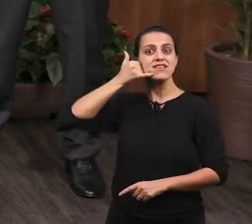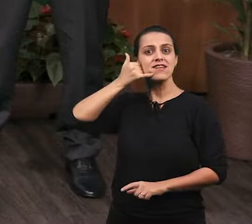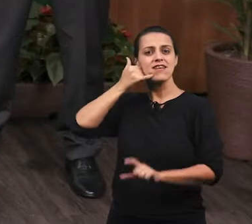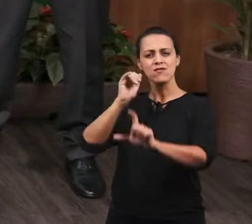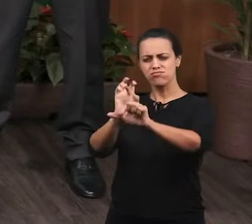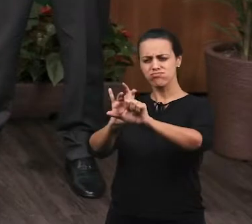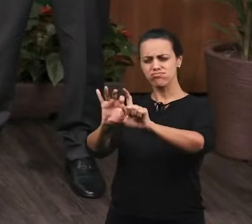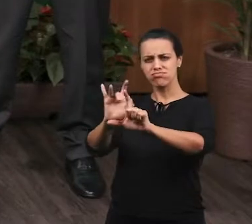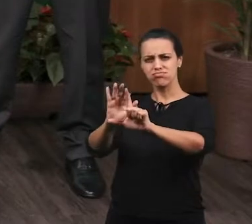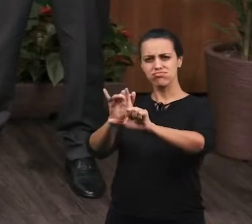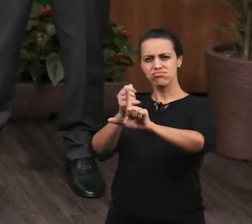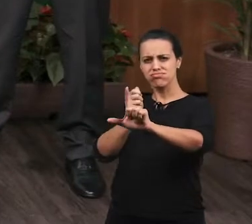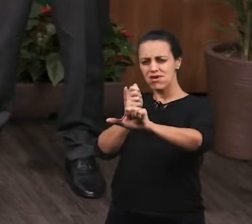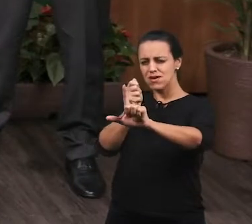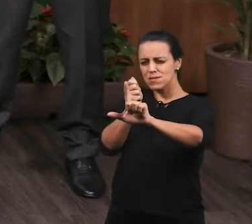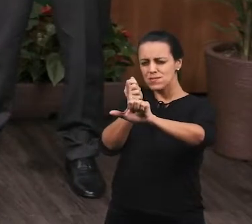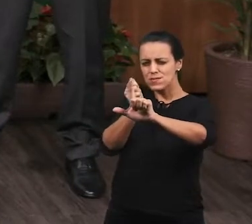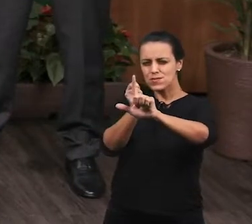приблизить к нему